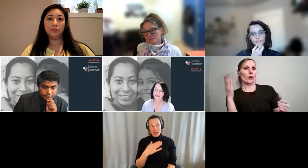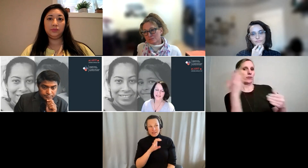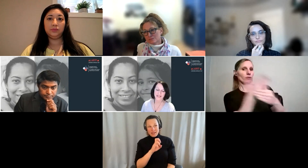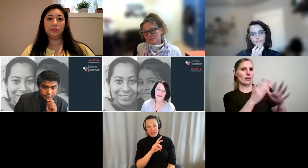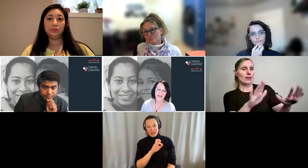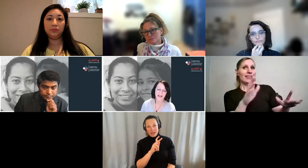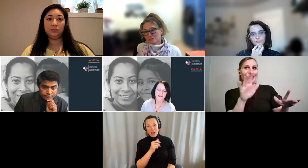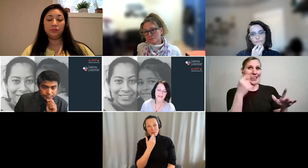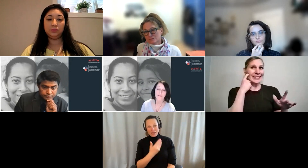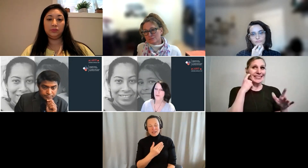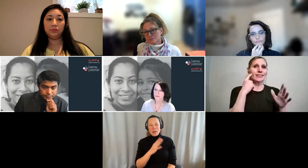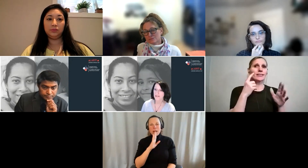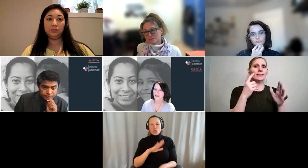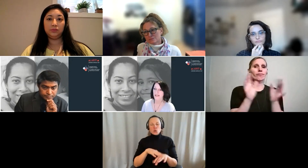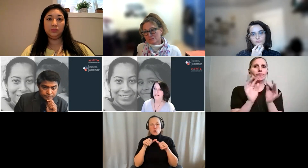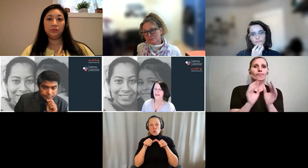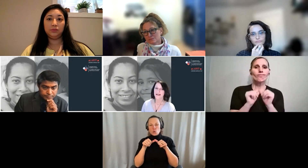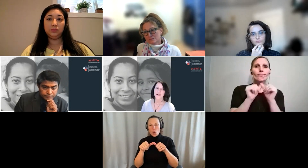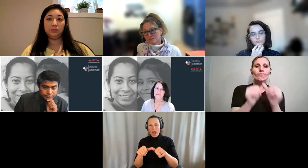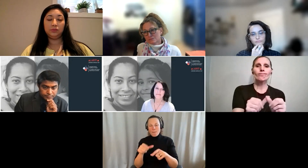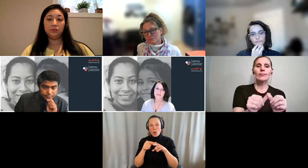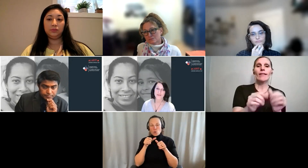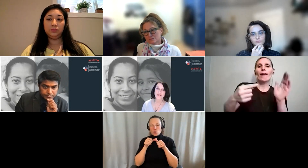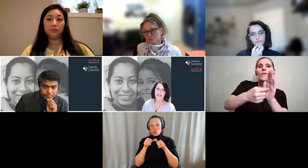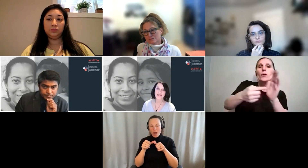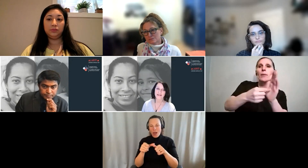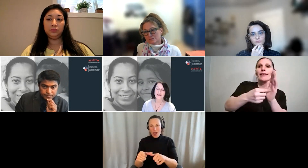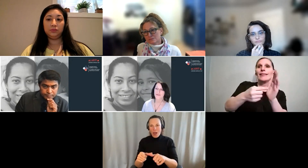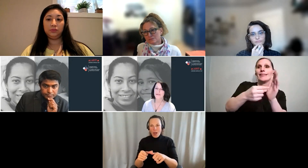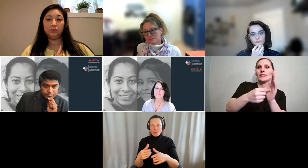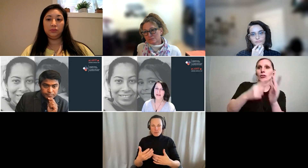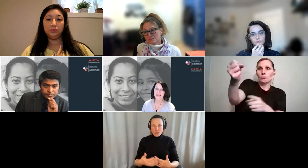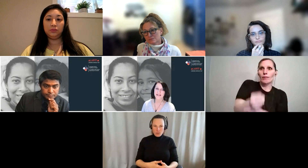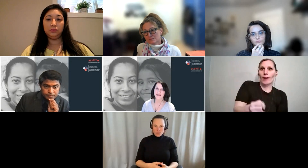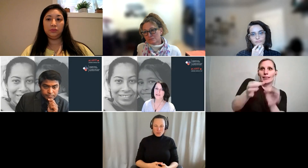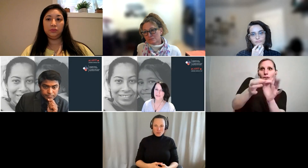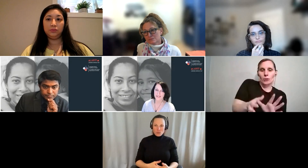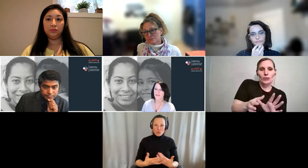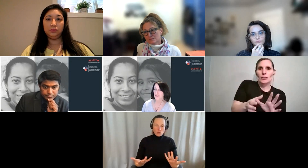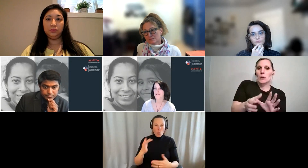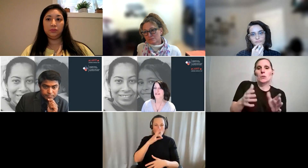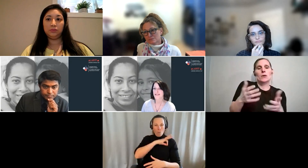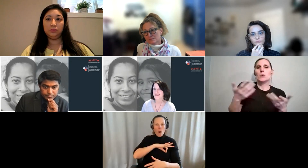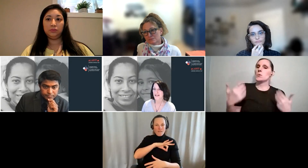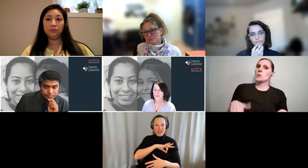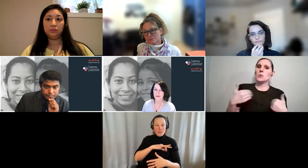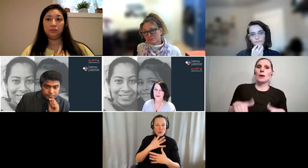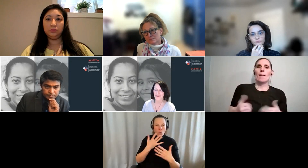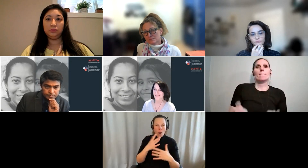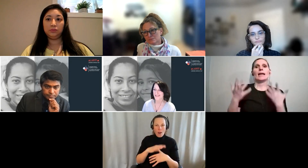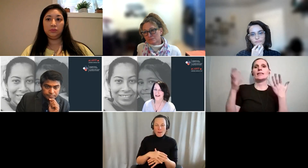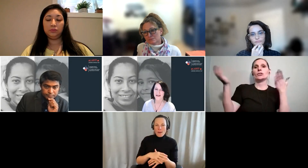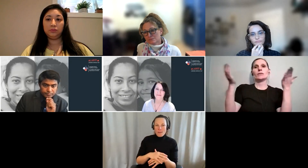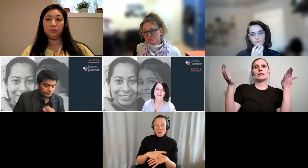la durabilité ou la profitabilité, certainement, il y a des services